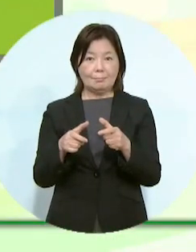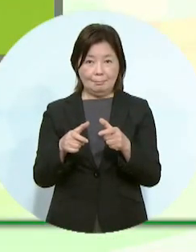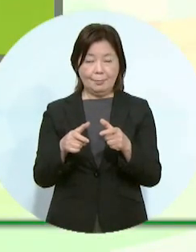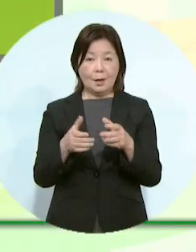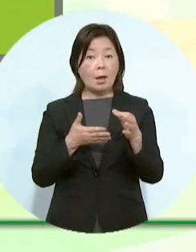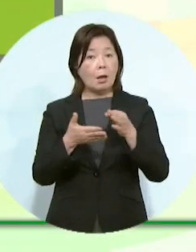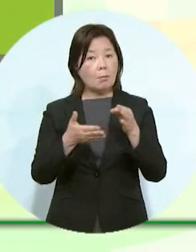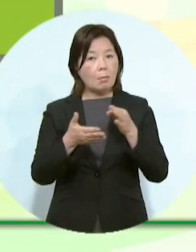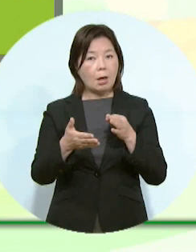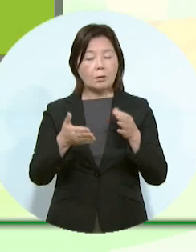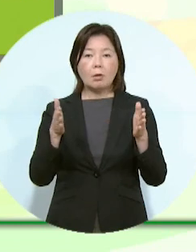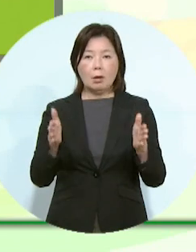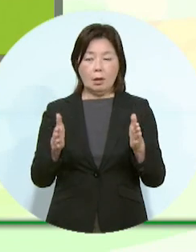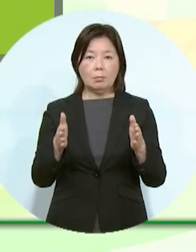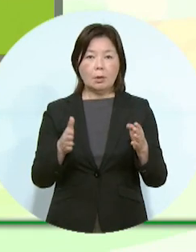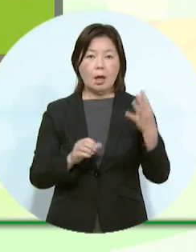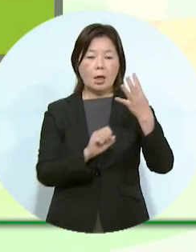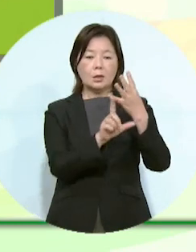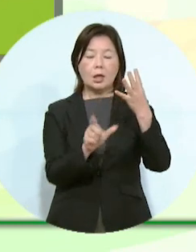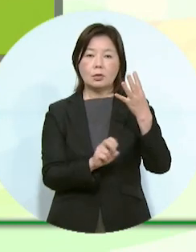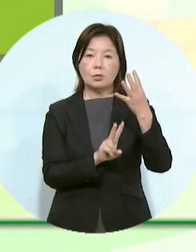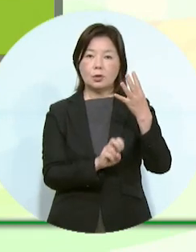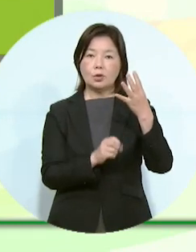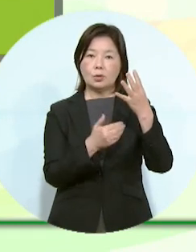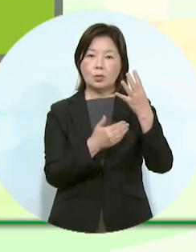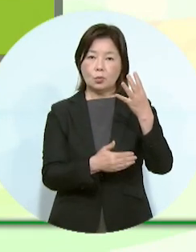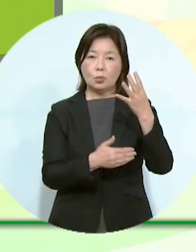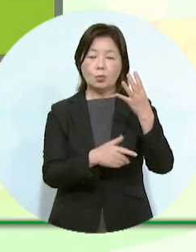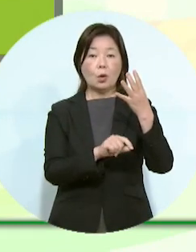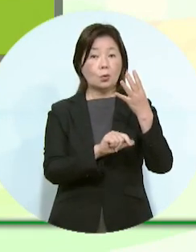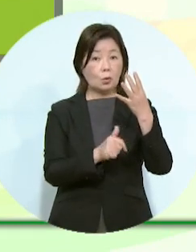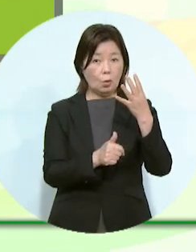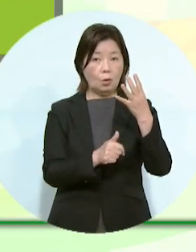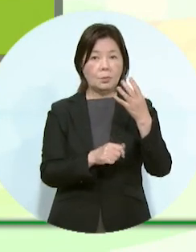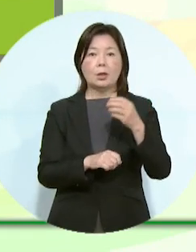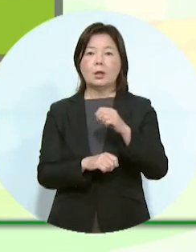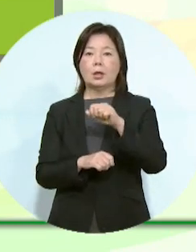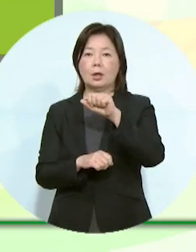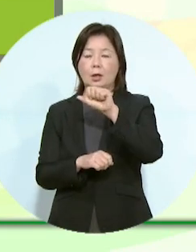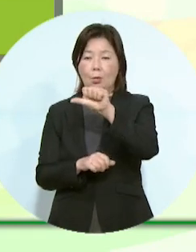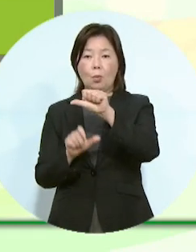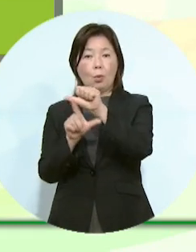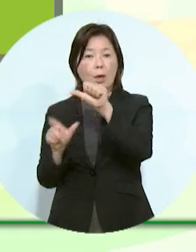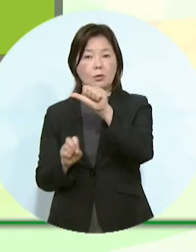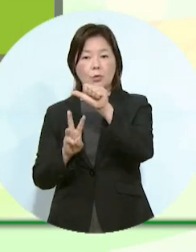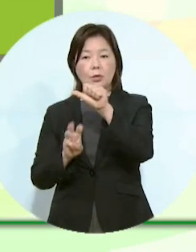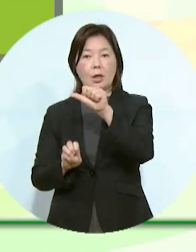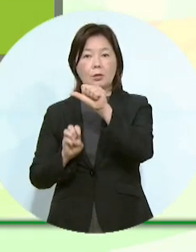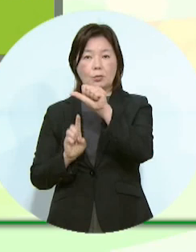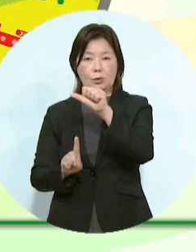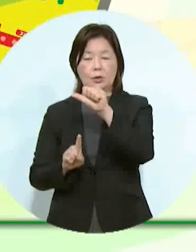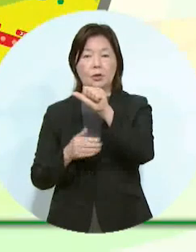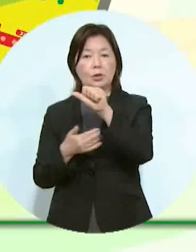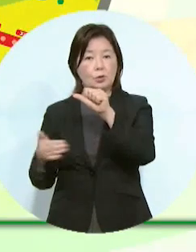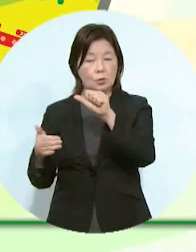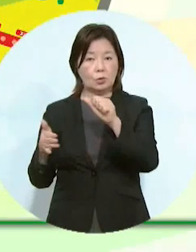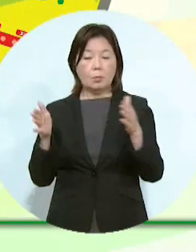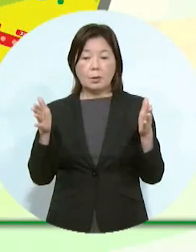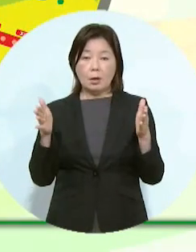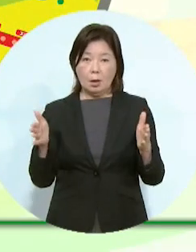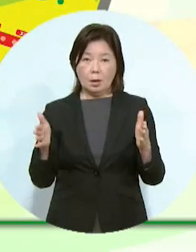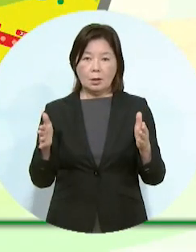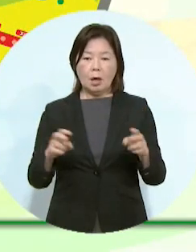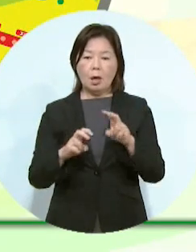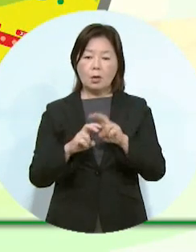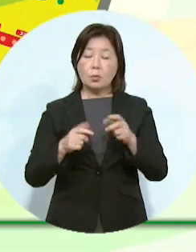販売期間は今月29日土曜日の祝日から来月31日水曜日までで、乗